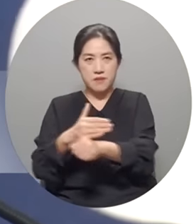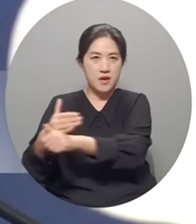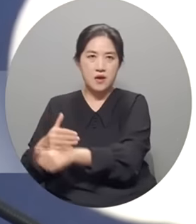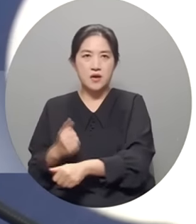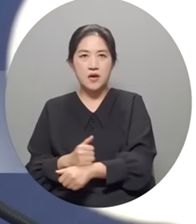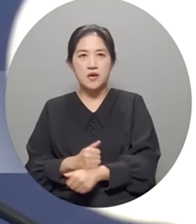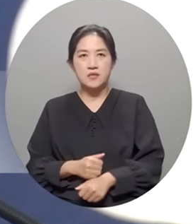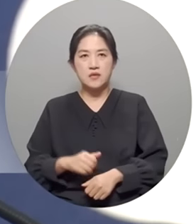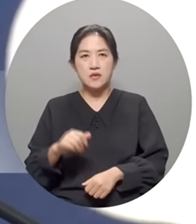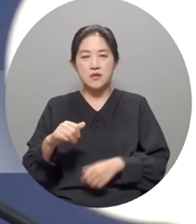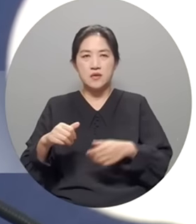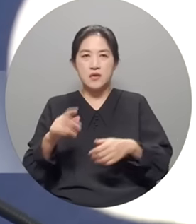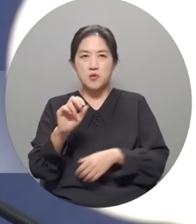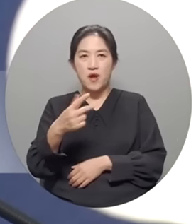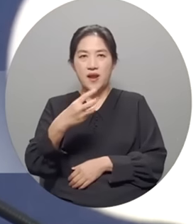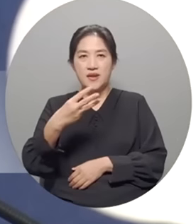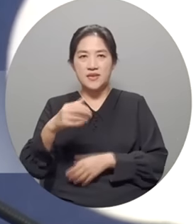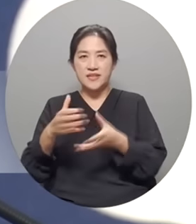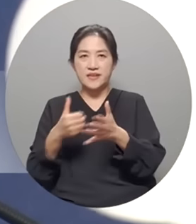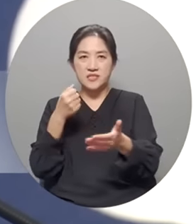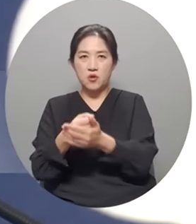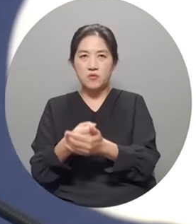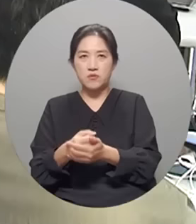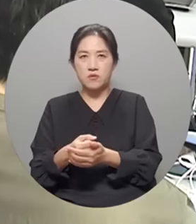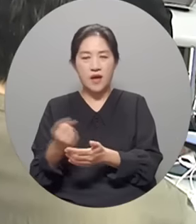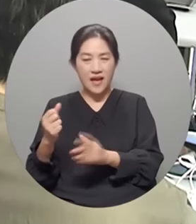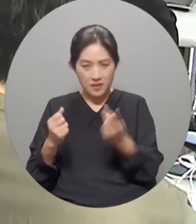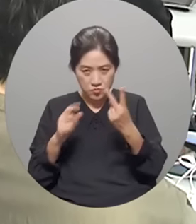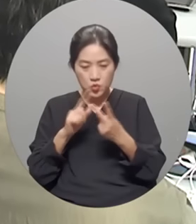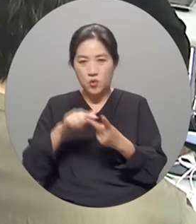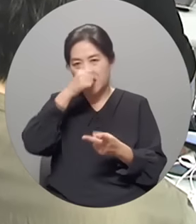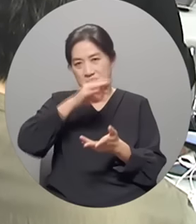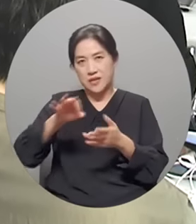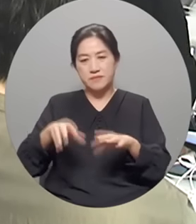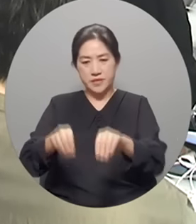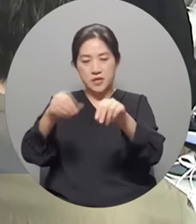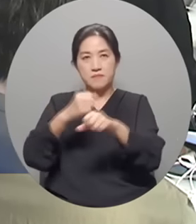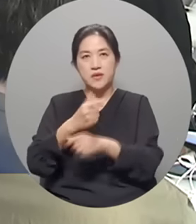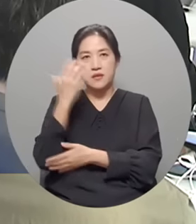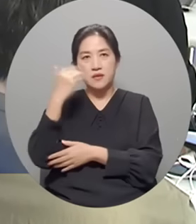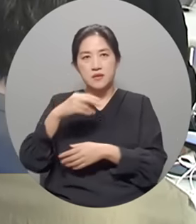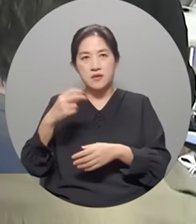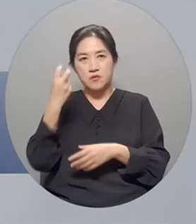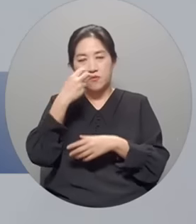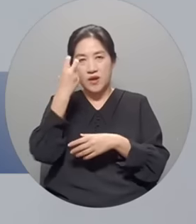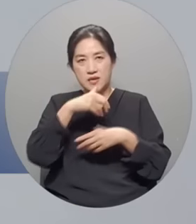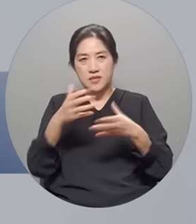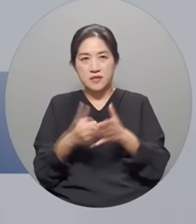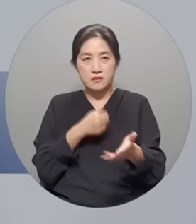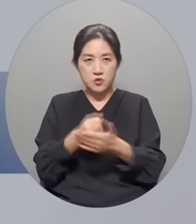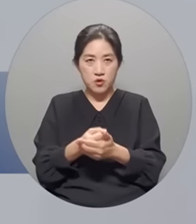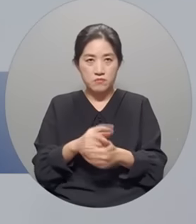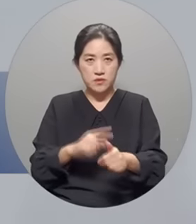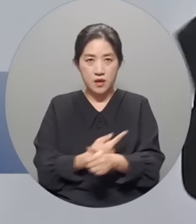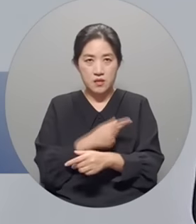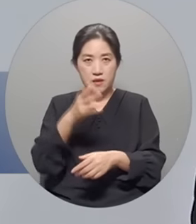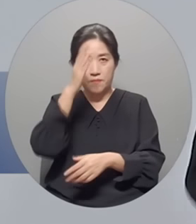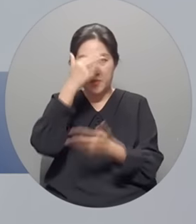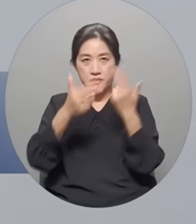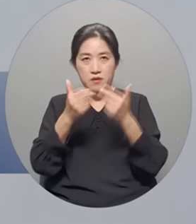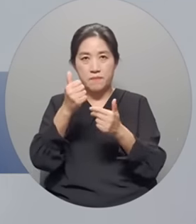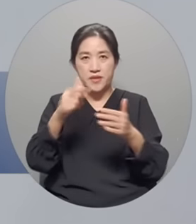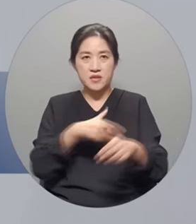관리단체 지정을 추진하거나 예산 지원을 중단하겠다고 경고했습니다. 관리단체가 지정이 되면 현재 배드민턴 협회 속에